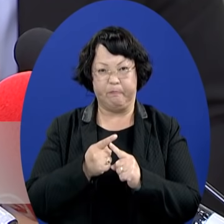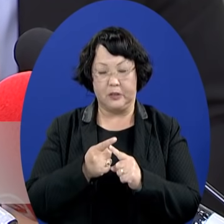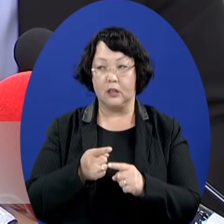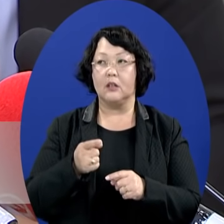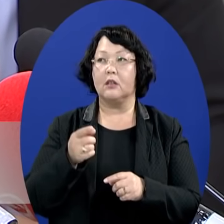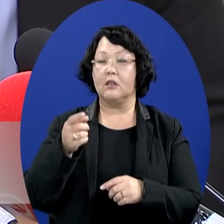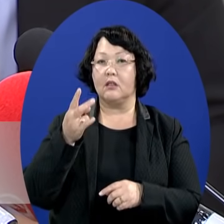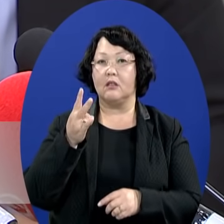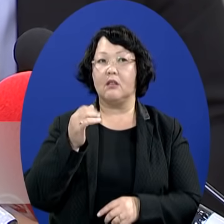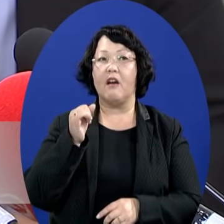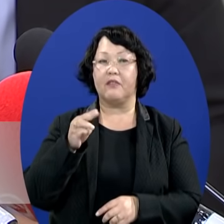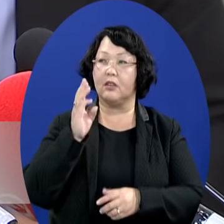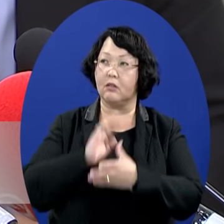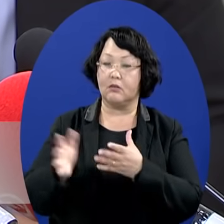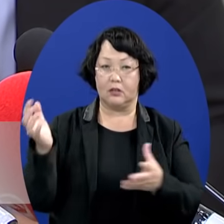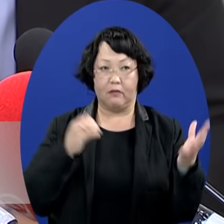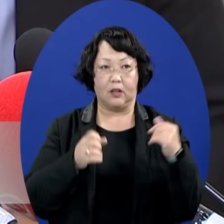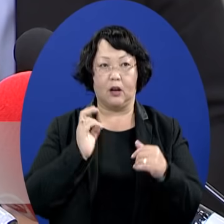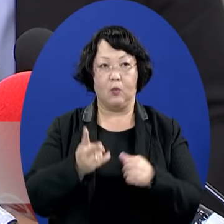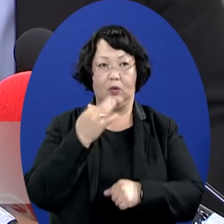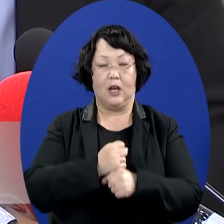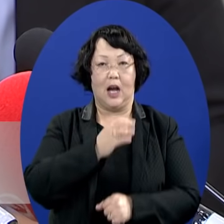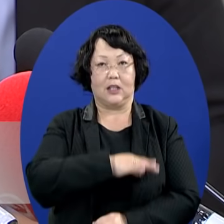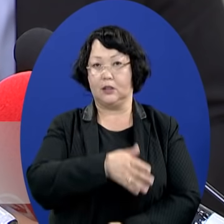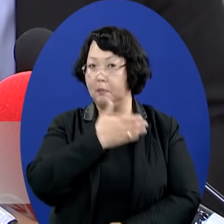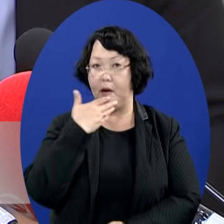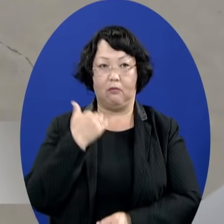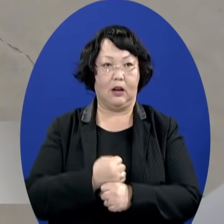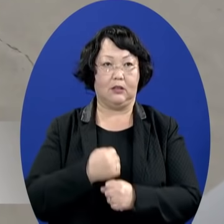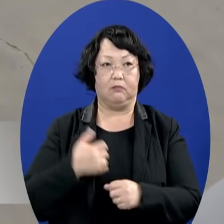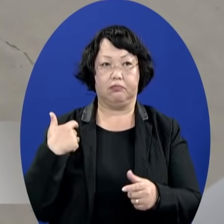компаниуд ер нь бол бүгдээрээ үйл ажиллагааны хувьд бол алдагдалтай ажилласан байгаа.